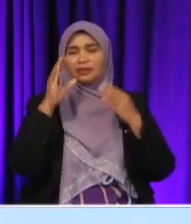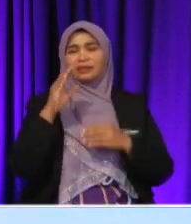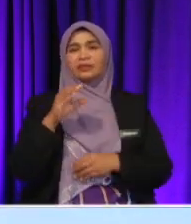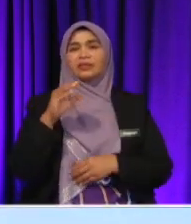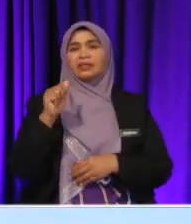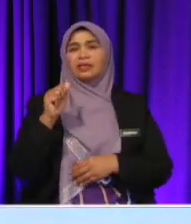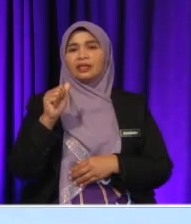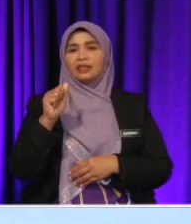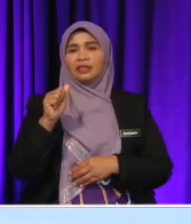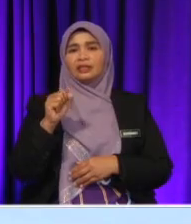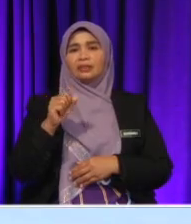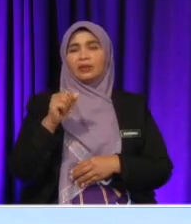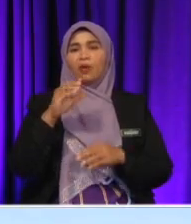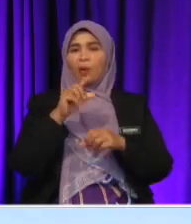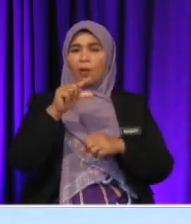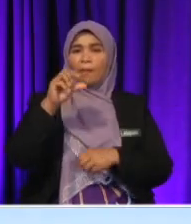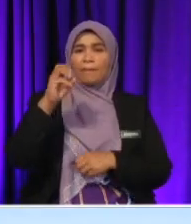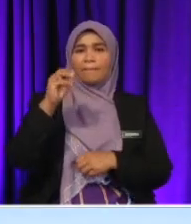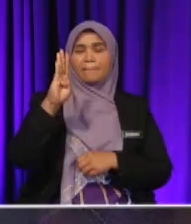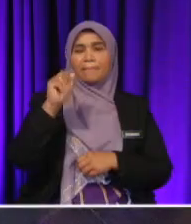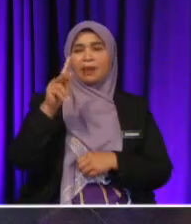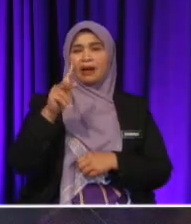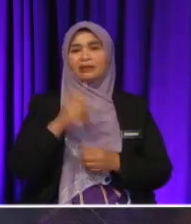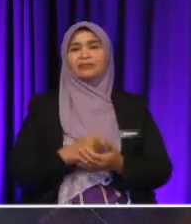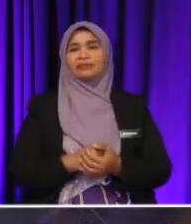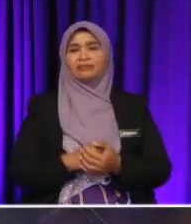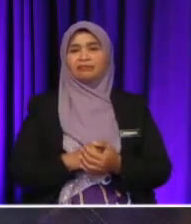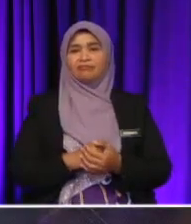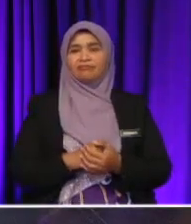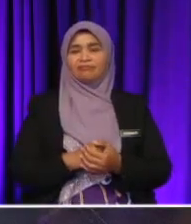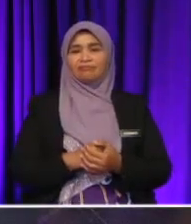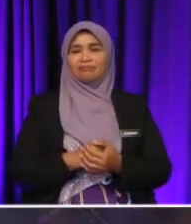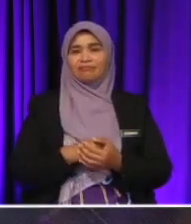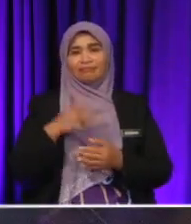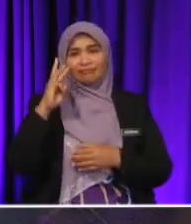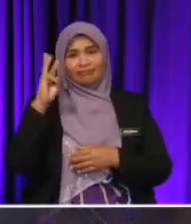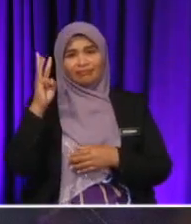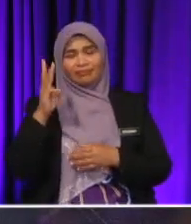integrasi Gombak selama Assalamualaikum cikguera apa kabar Waalaikumsalam